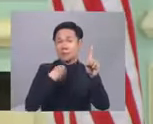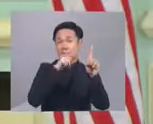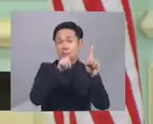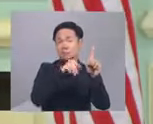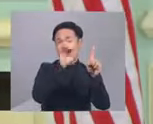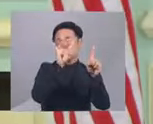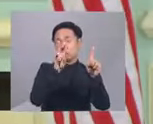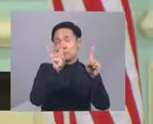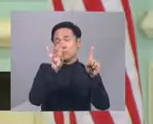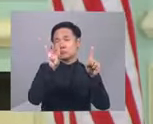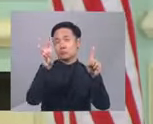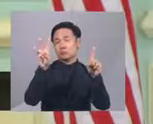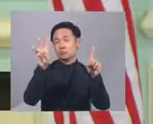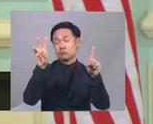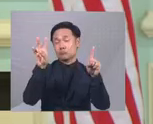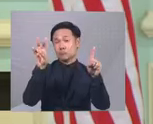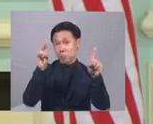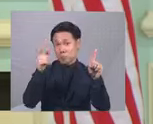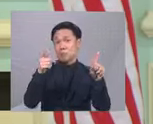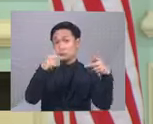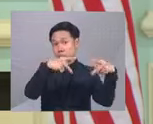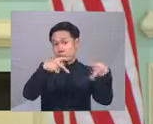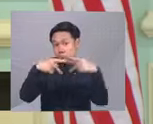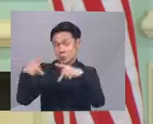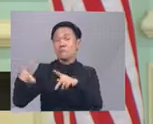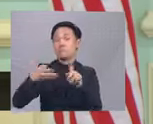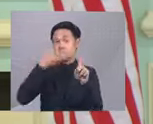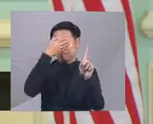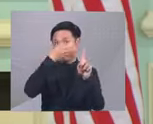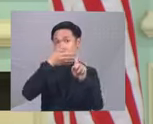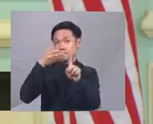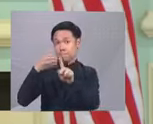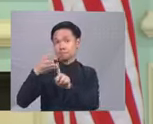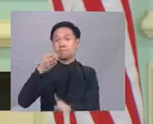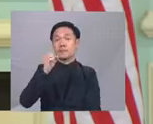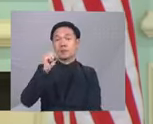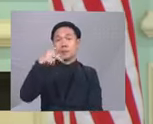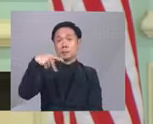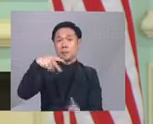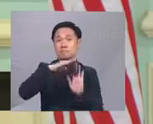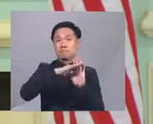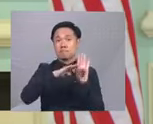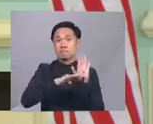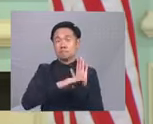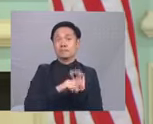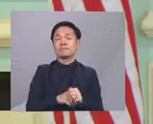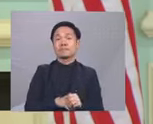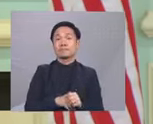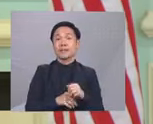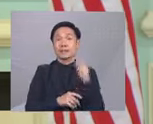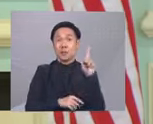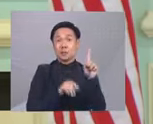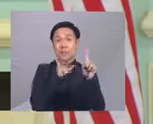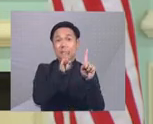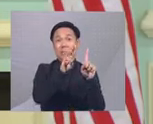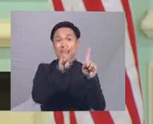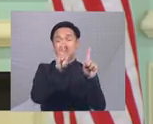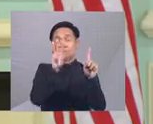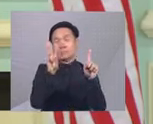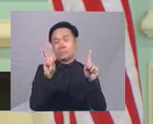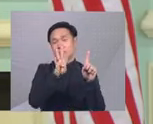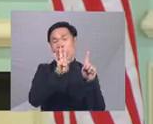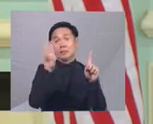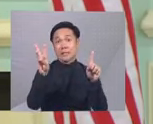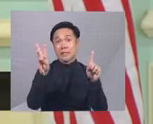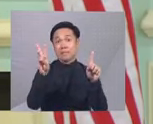1,872 premis mematuhi SOP yang ditetapkan. Sebanyak 146 premis